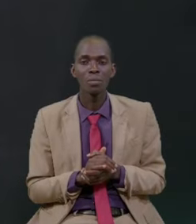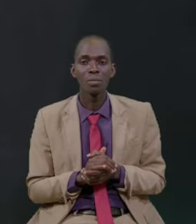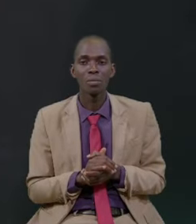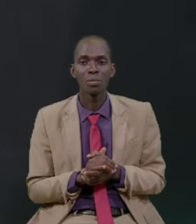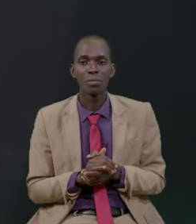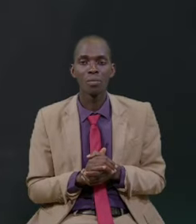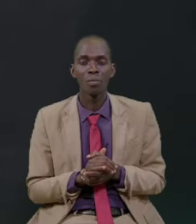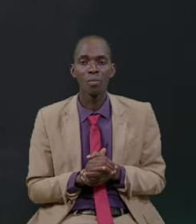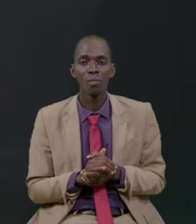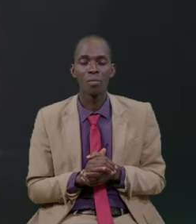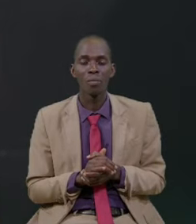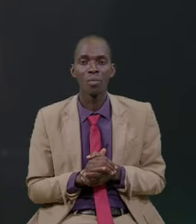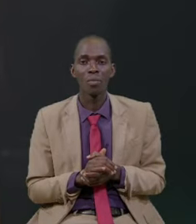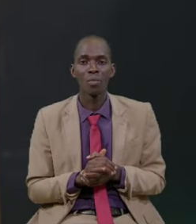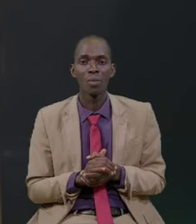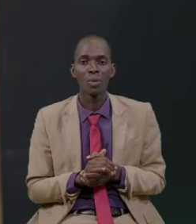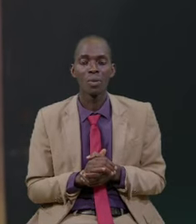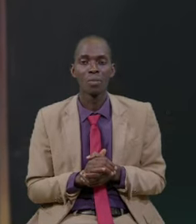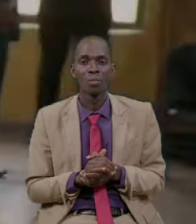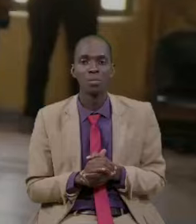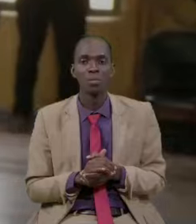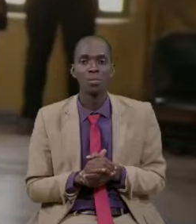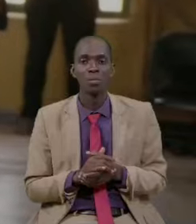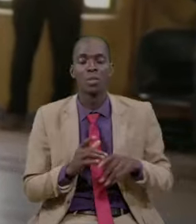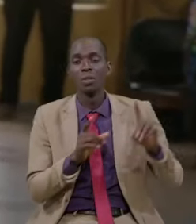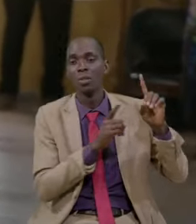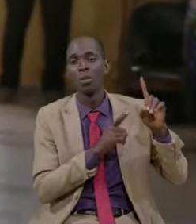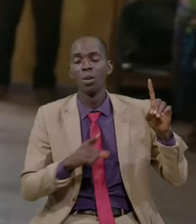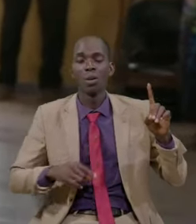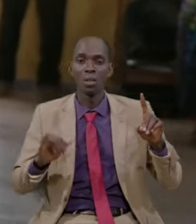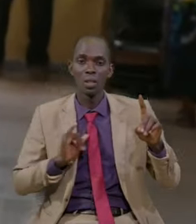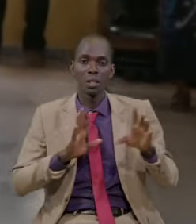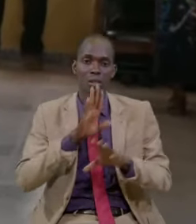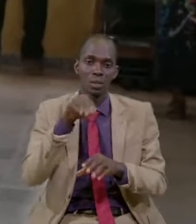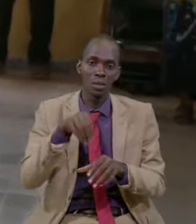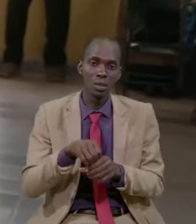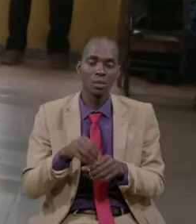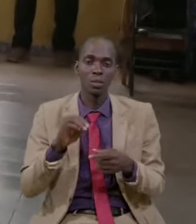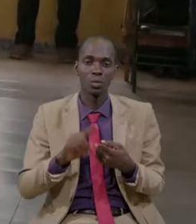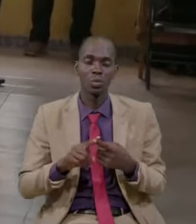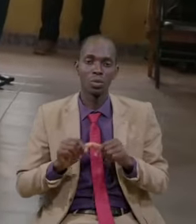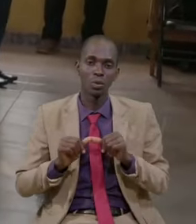Seigneur, je m'enroule à continuer à porter l'évangile de Christ.